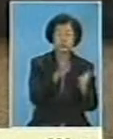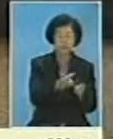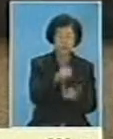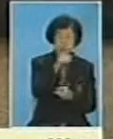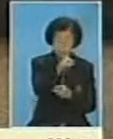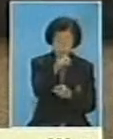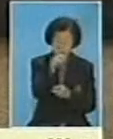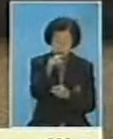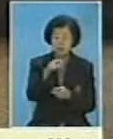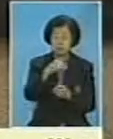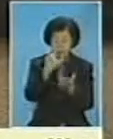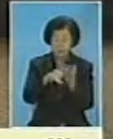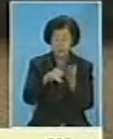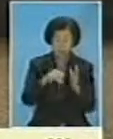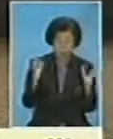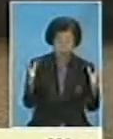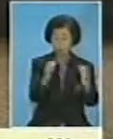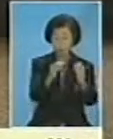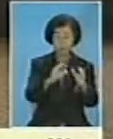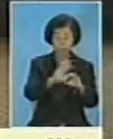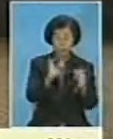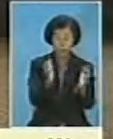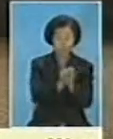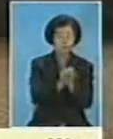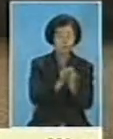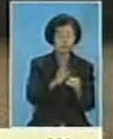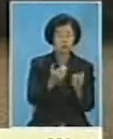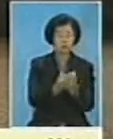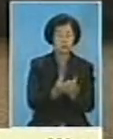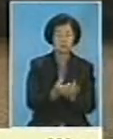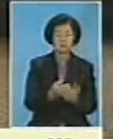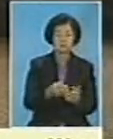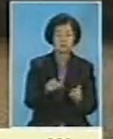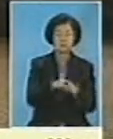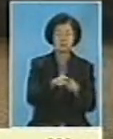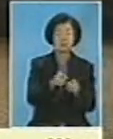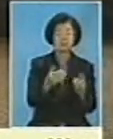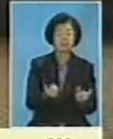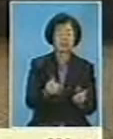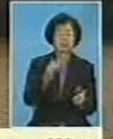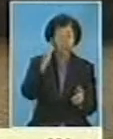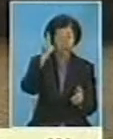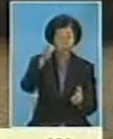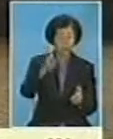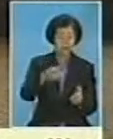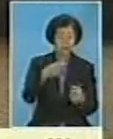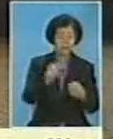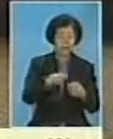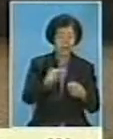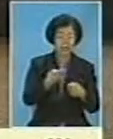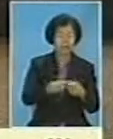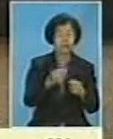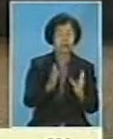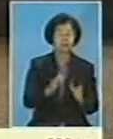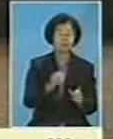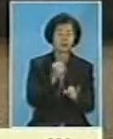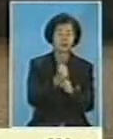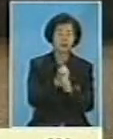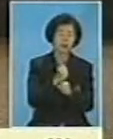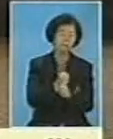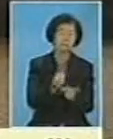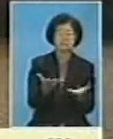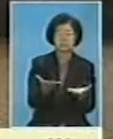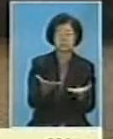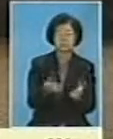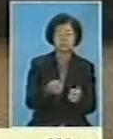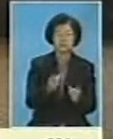ที่ทำกันนี้จะทำให้ต่อไปยากที่จะหาคนทำงานอย่างทุ่มเทถึงที่สุดเพราะทุกคนก็